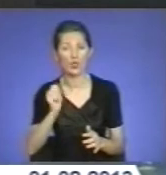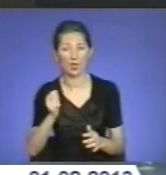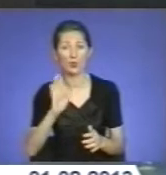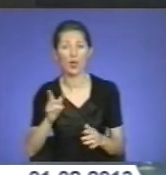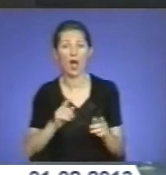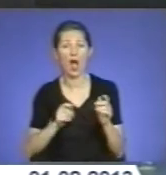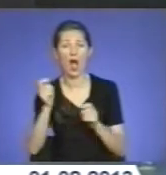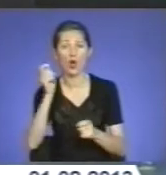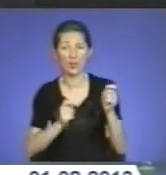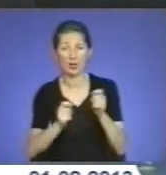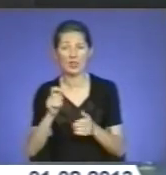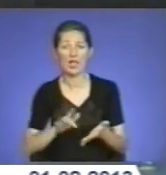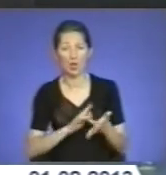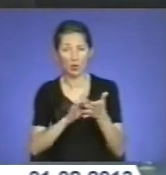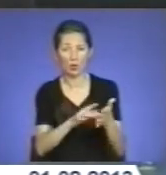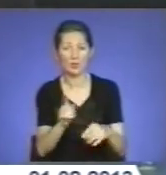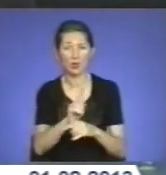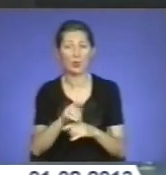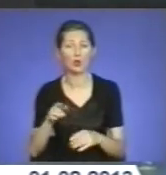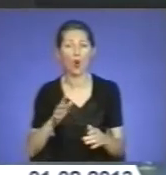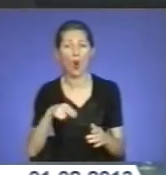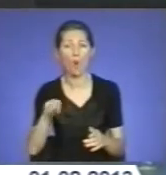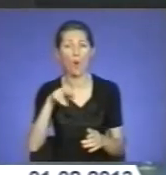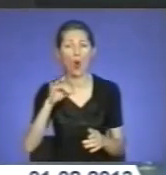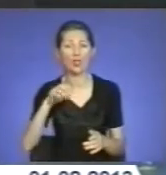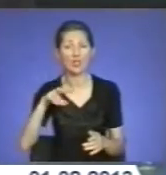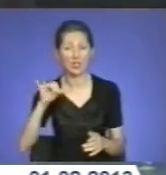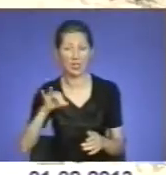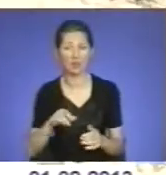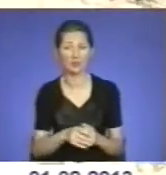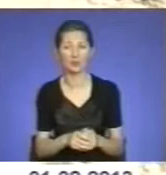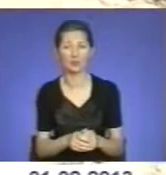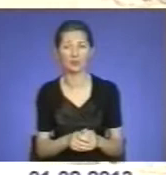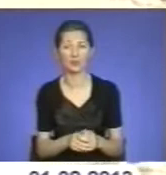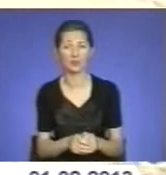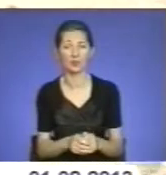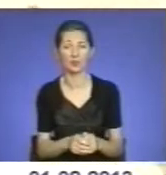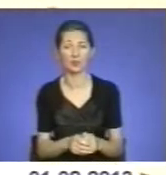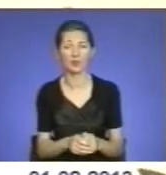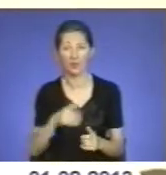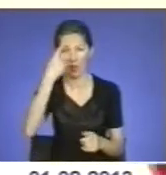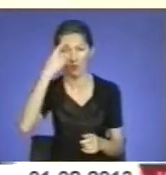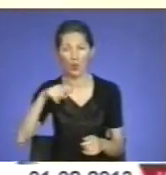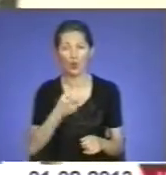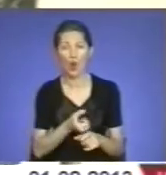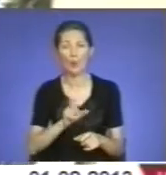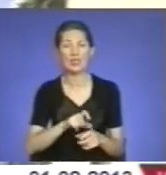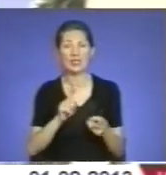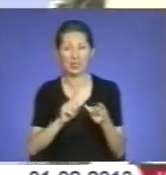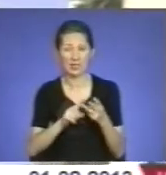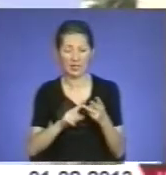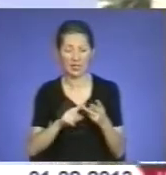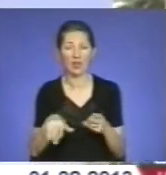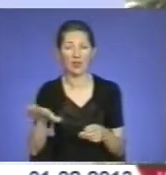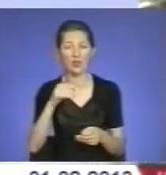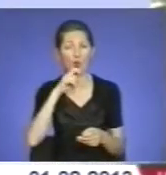і туризм Тернопільського Поділля». Тему продовжить Ганна Татарин. Відомо, що більше третини усіх українських